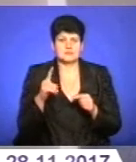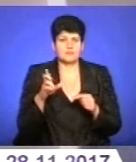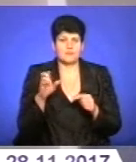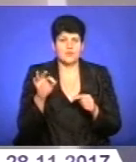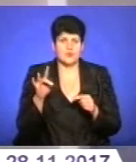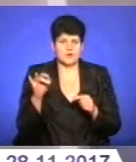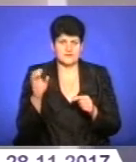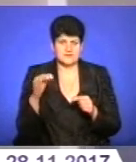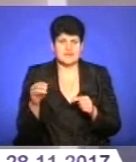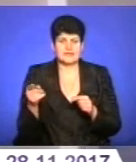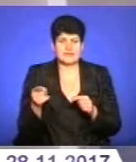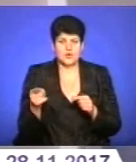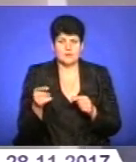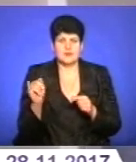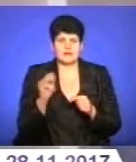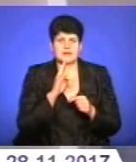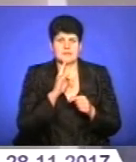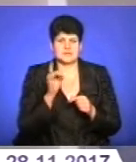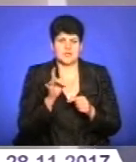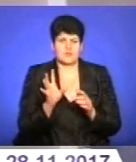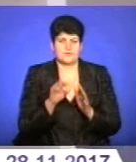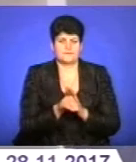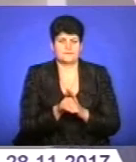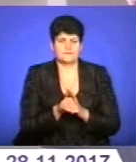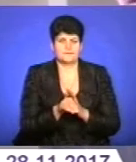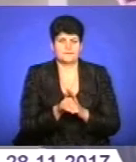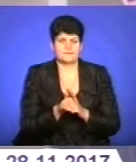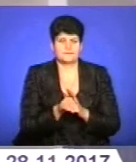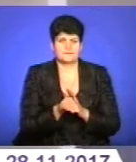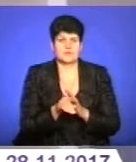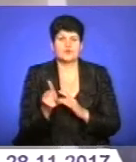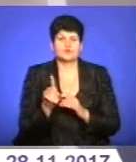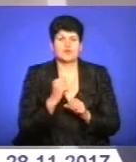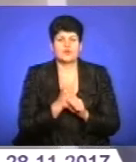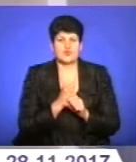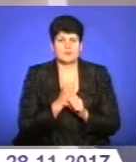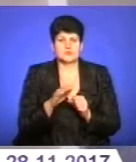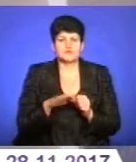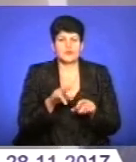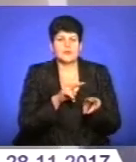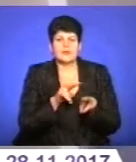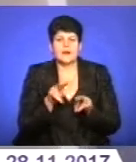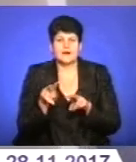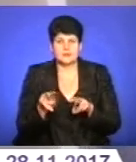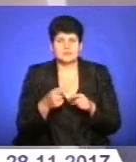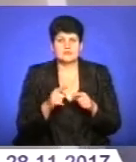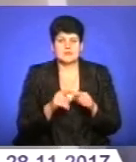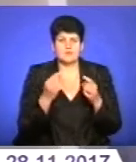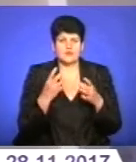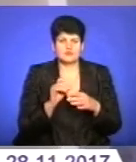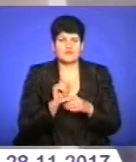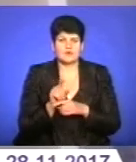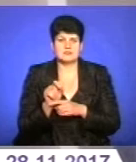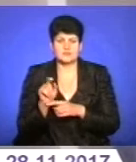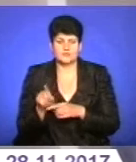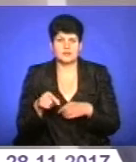Зборівського, Тернопільського і Кременецького районів. Значить, що робиться в зоні нагляду? В зоні нагляду йде просто вказівку, ми